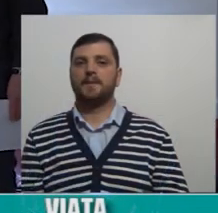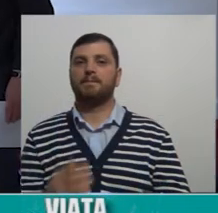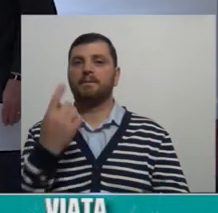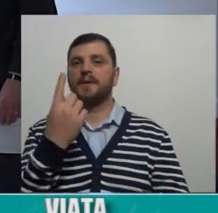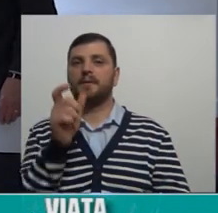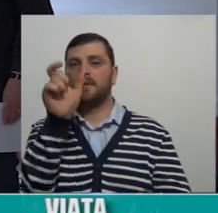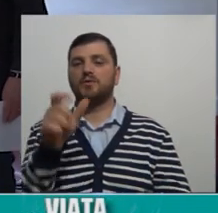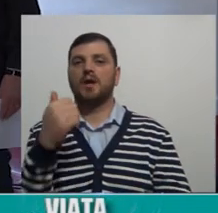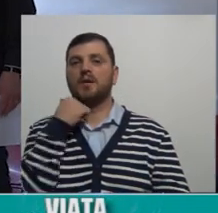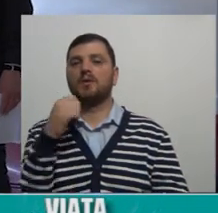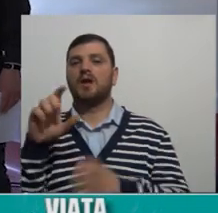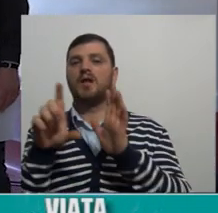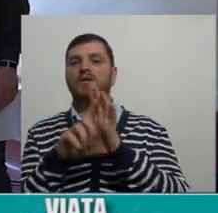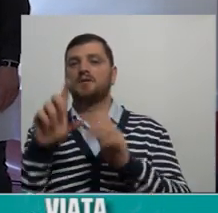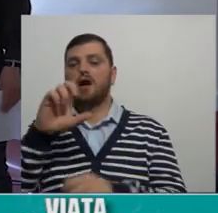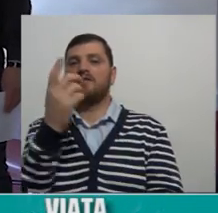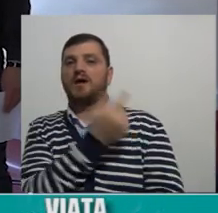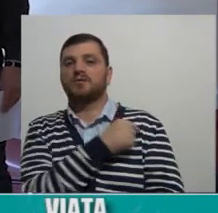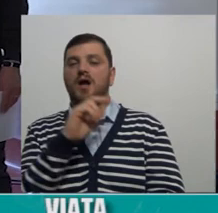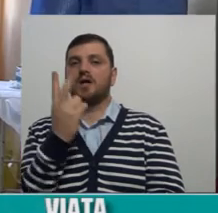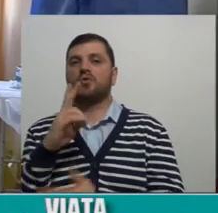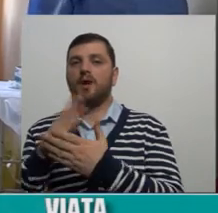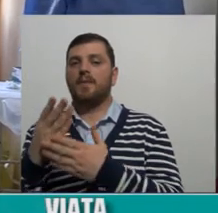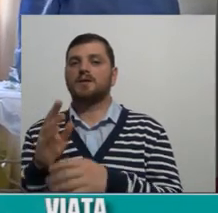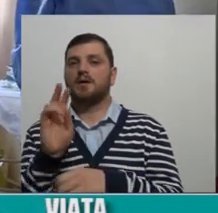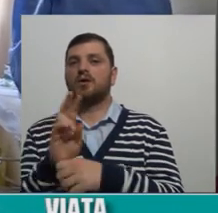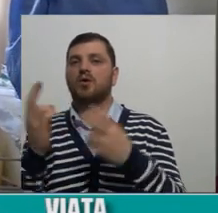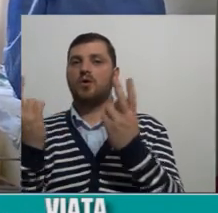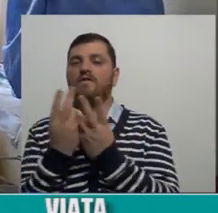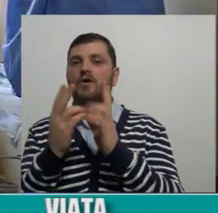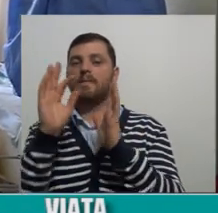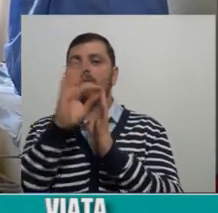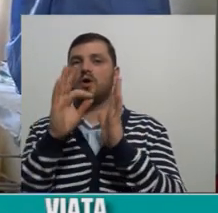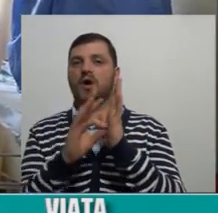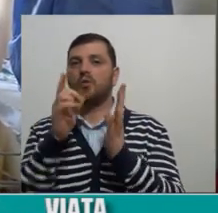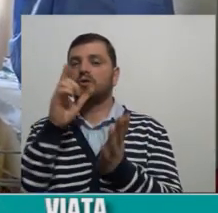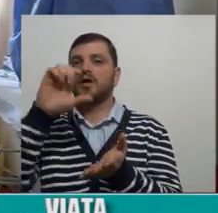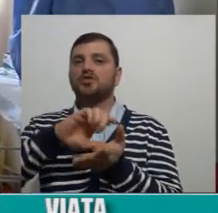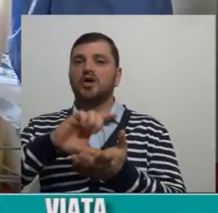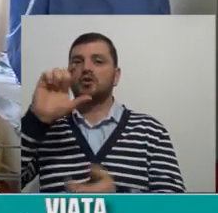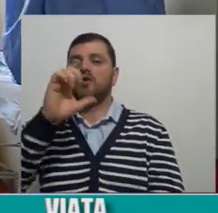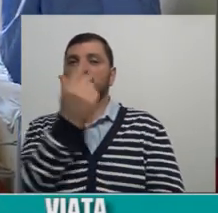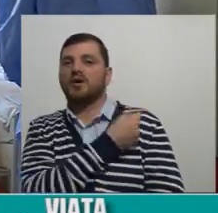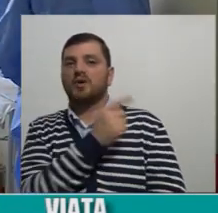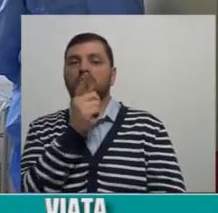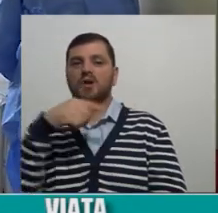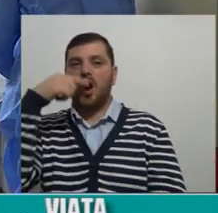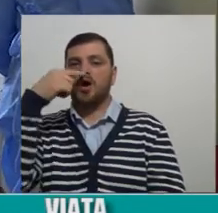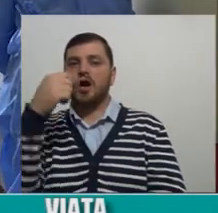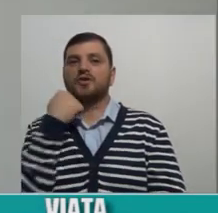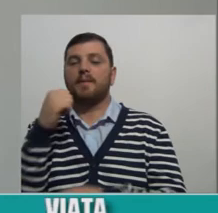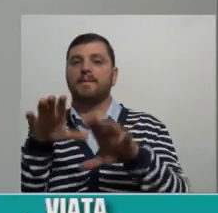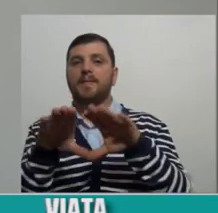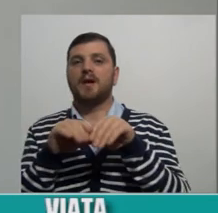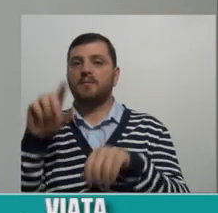Primii mușceleni înscriși pe listele de vaccinare în cea de-a doua etapă au fost prezenți, conform programării, la centrul de vaccinare în Câmpul